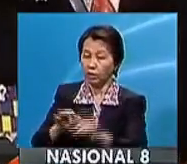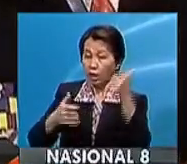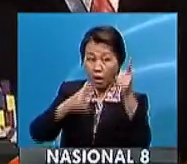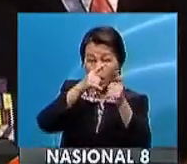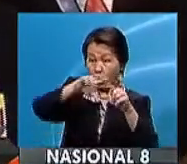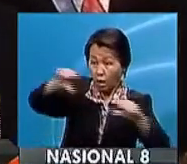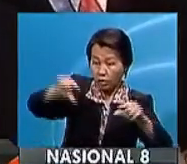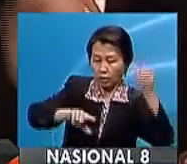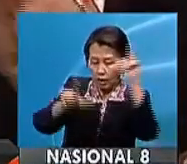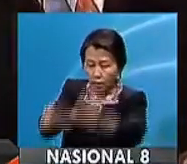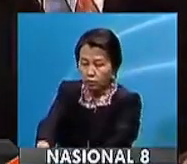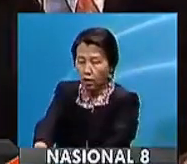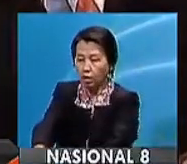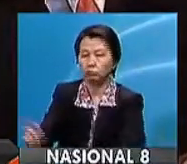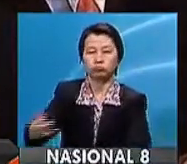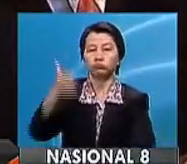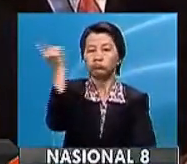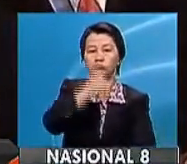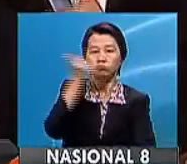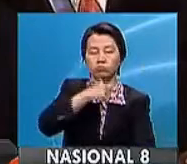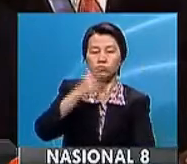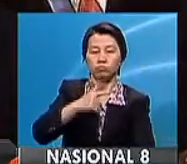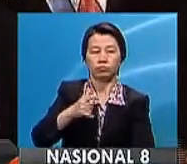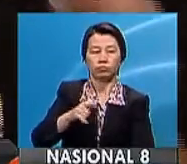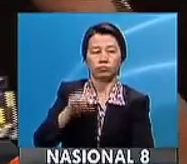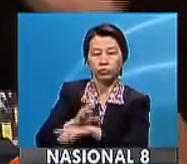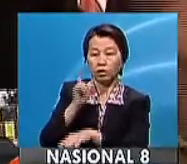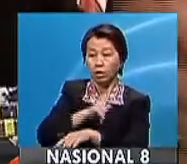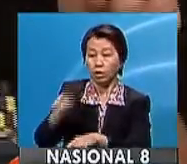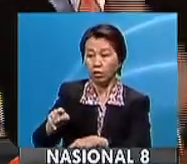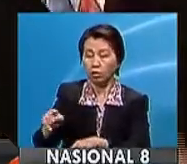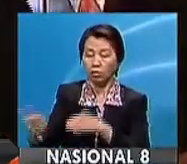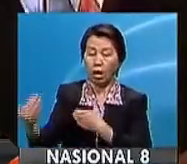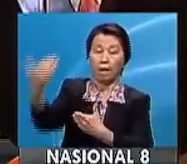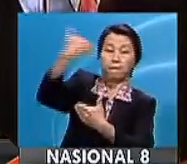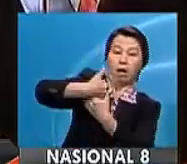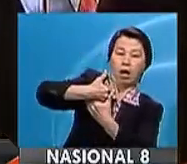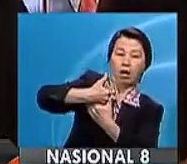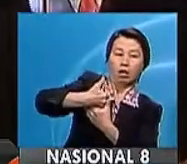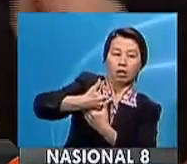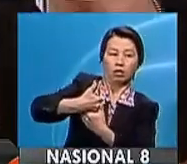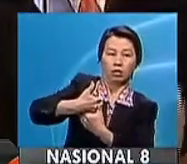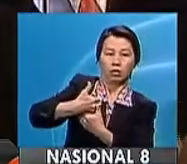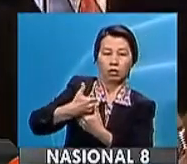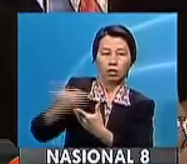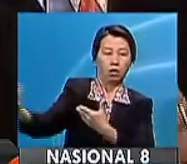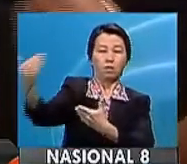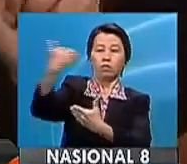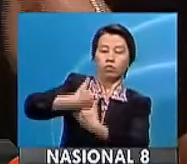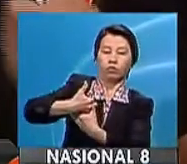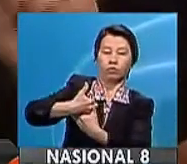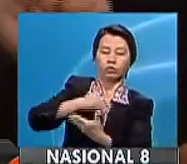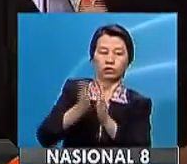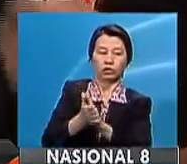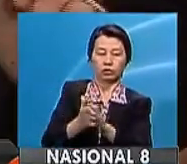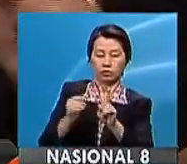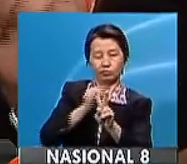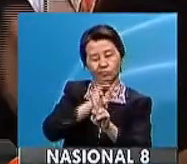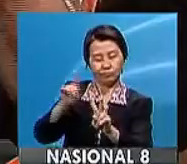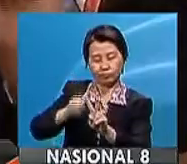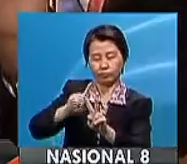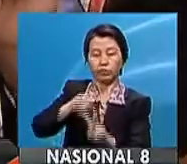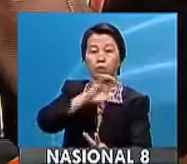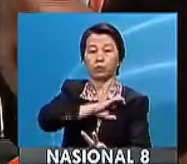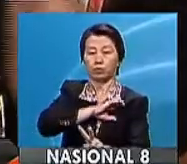nyata tapi dia mengendahkan nasihat pihak polis dia terus menyerang pihak polis menyerang pihak polis menyebabkan salah seorangada